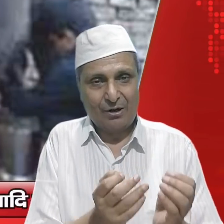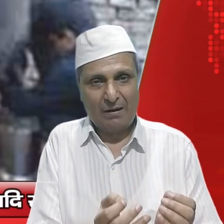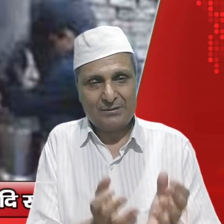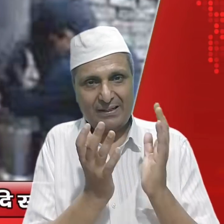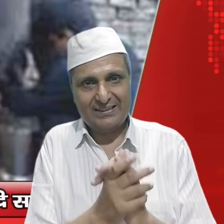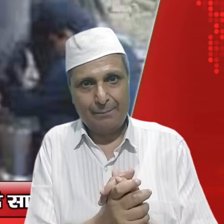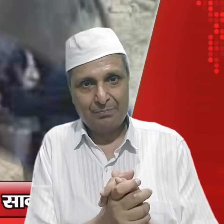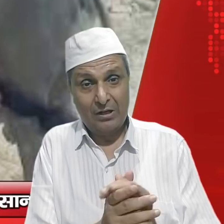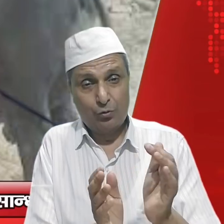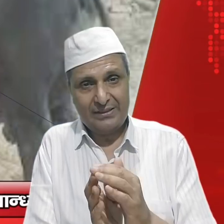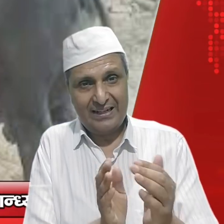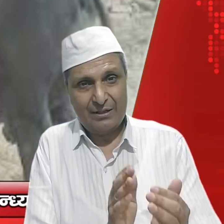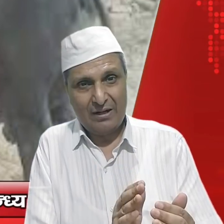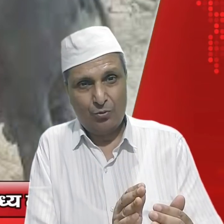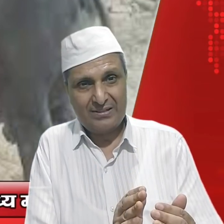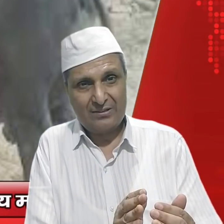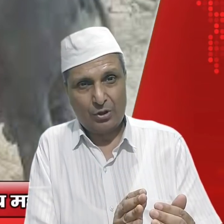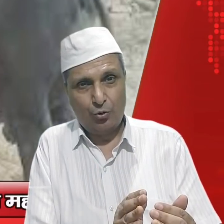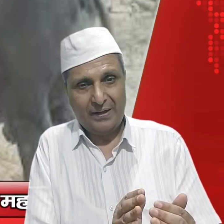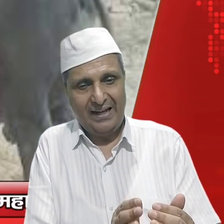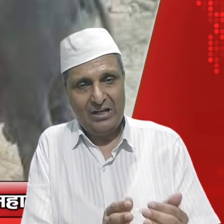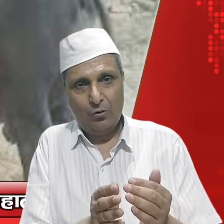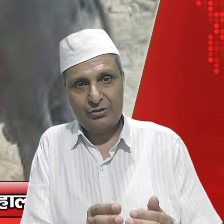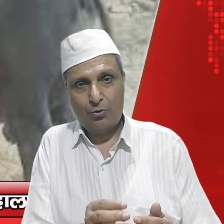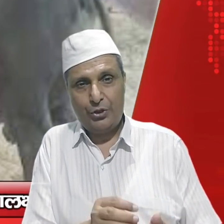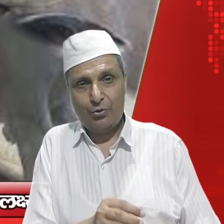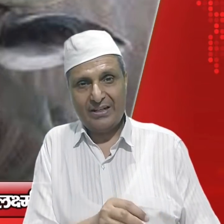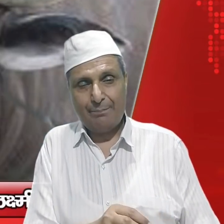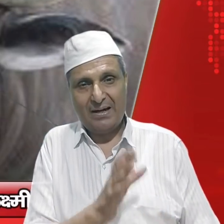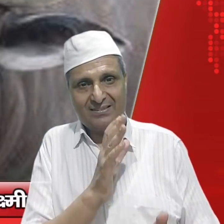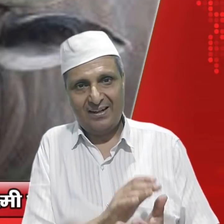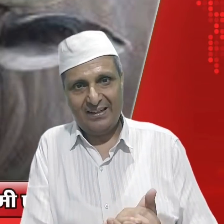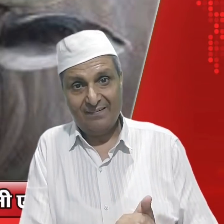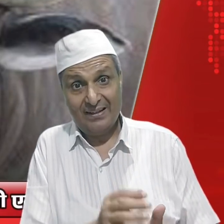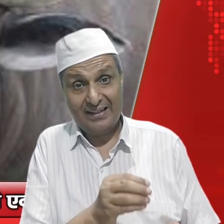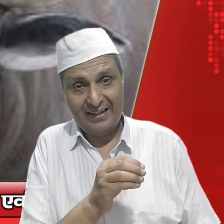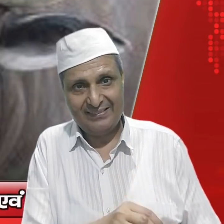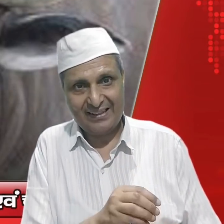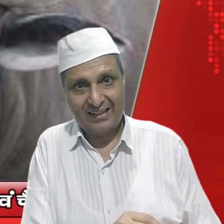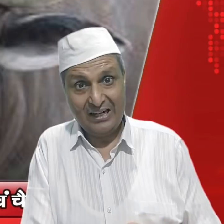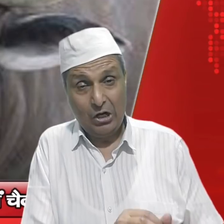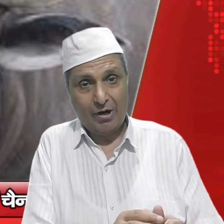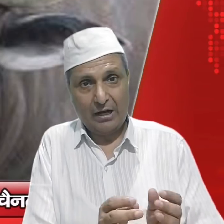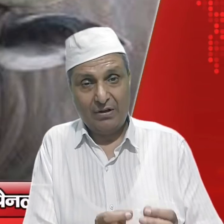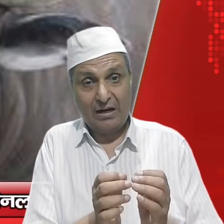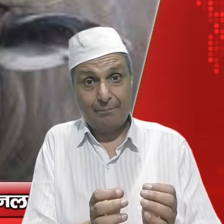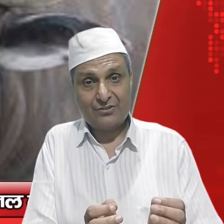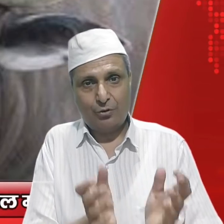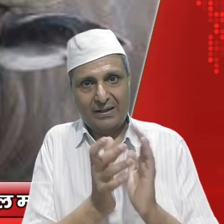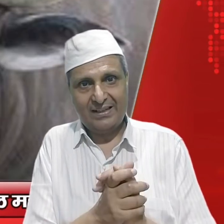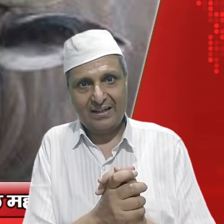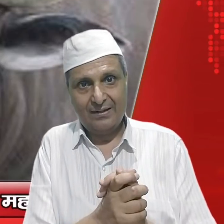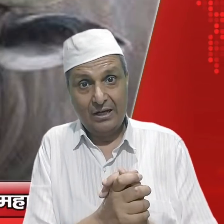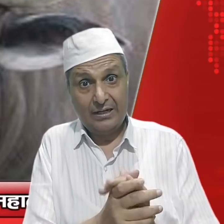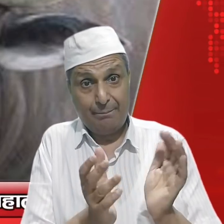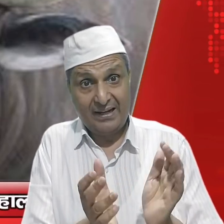देता और वापस बांध देता। उसने देखा कि वहां खूंटे से थोड़ा दूर पड़ रहा है, उसने खूंटे को घर के पास कर लिया, घर के अंदर कर लिया और अब वह वहां भैंस को